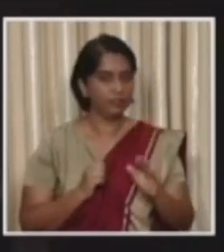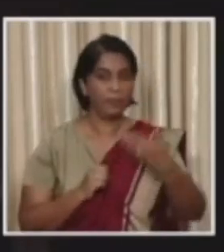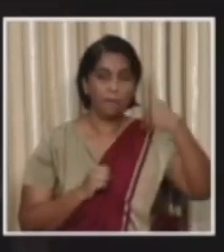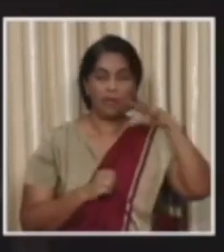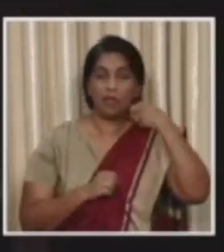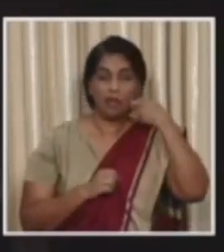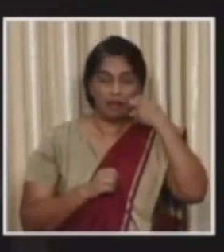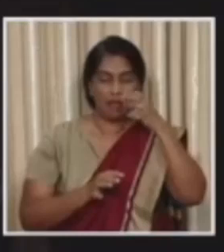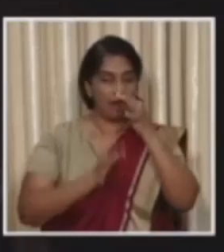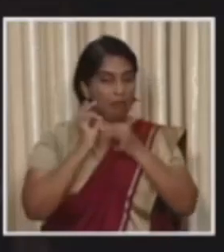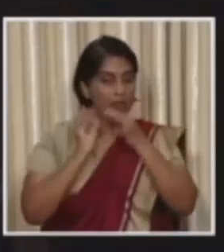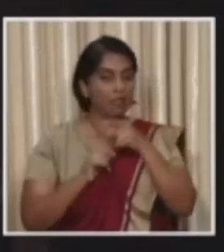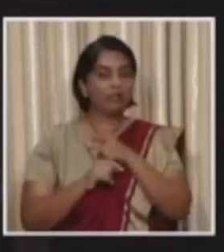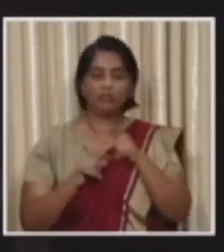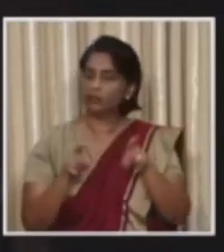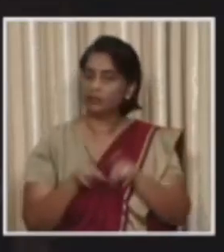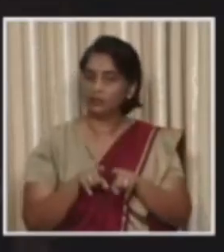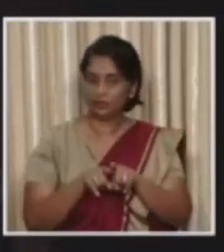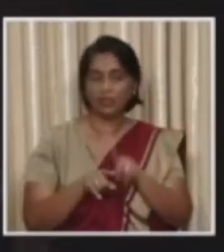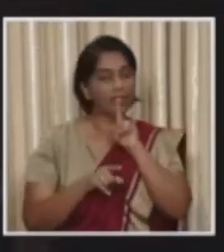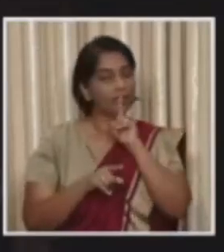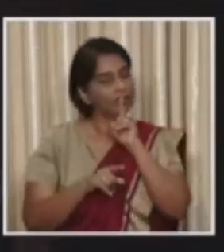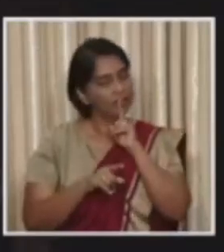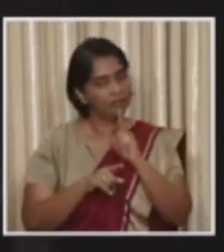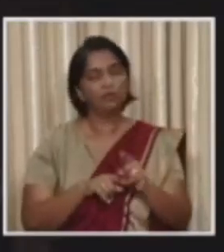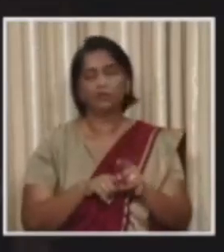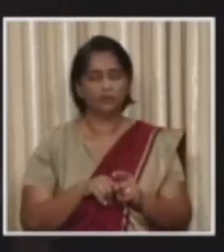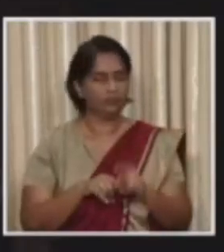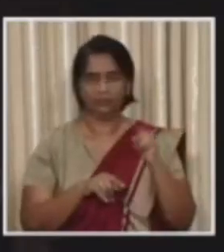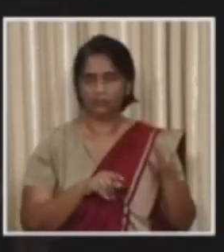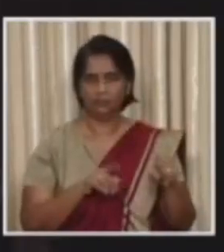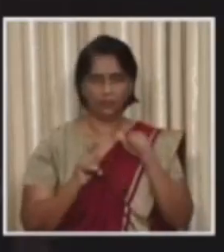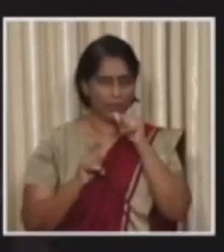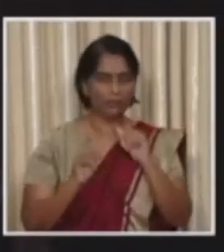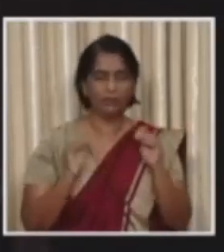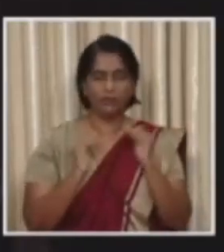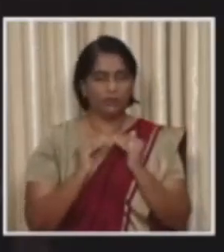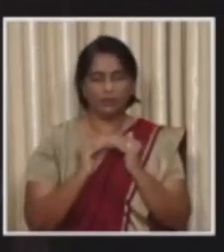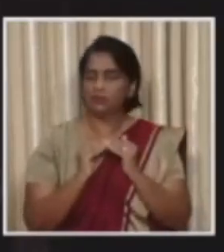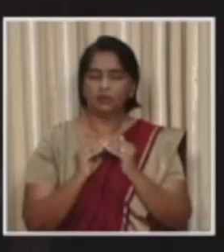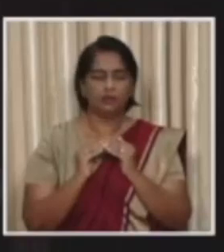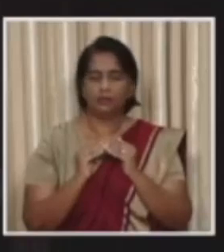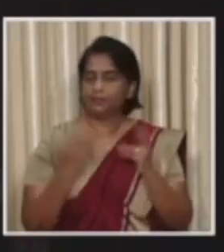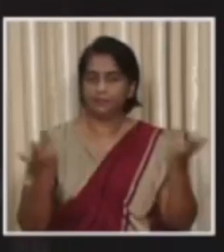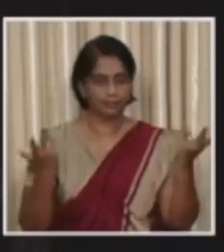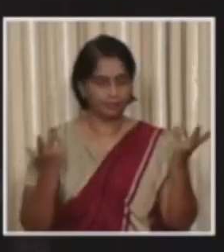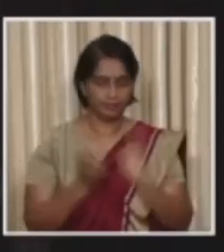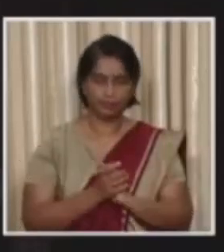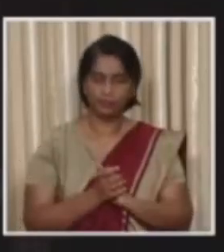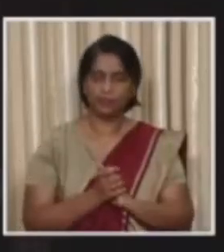නාටක කතාවේ දෙබස කීම කිසිසේත්ම බුද්ධිගෝචර වන දෙයක් නොවන